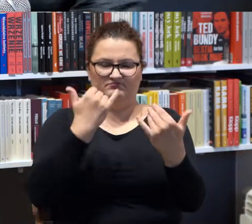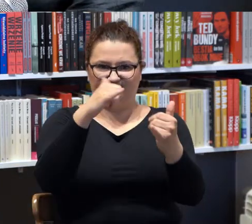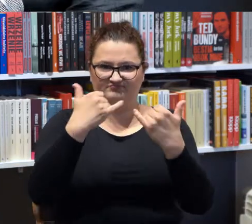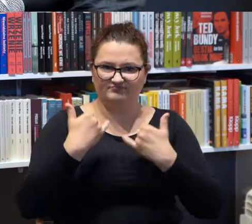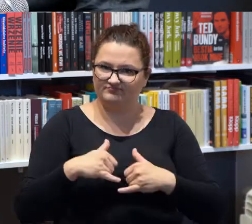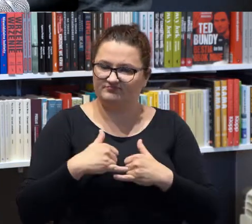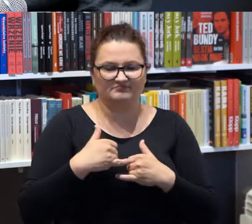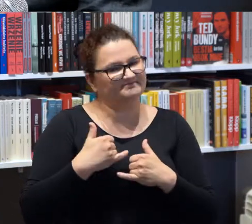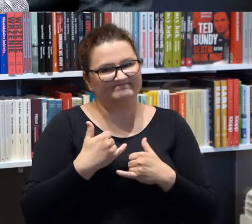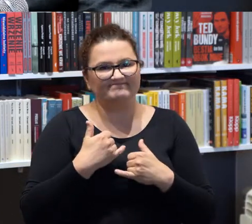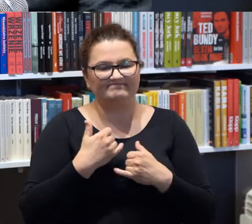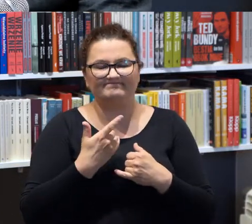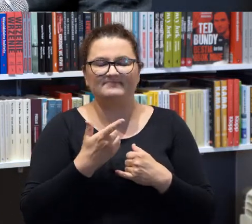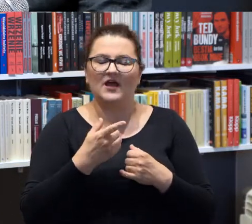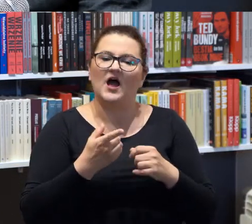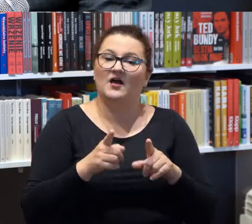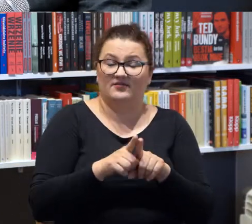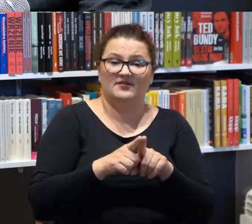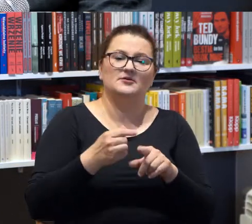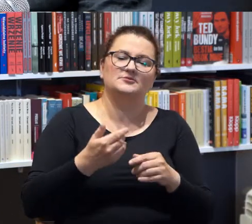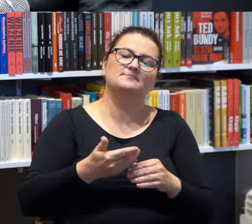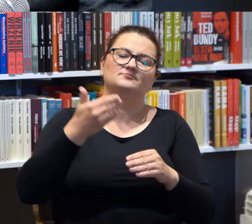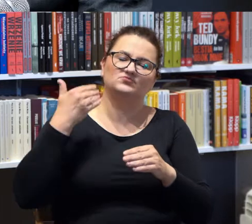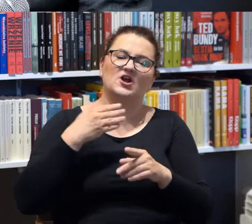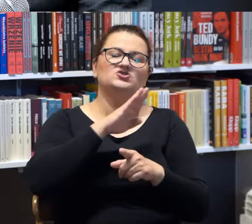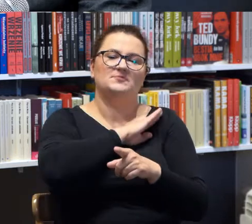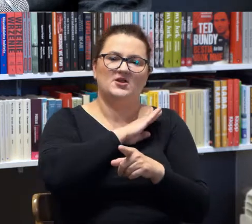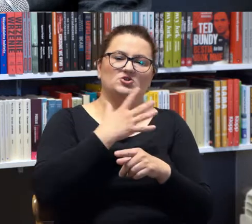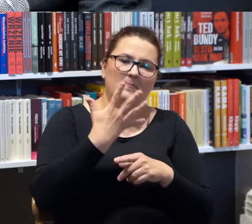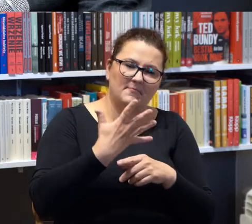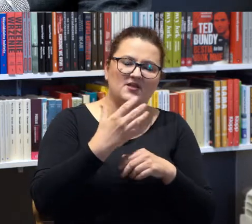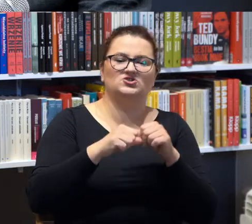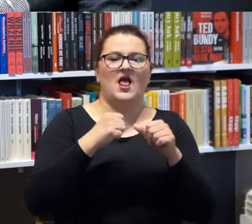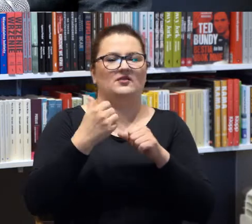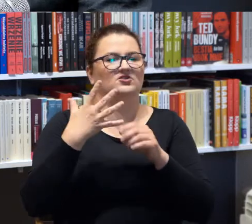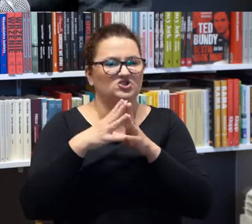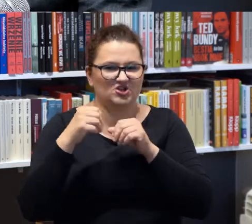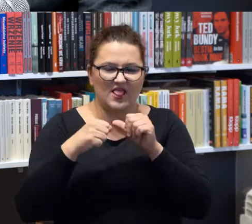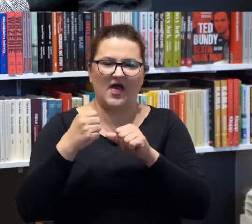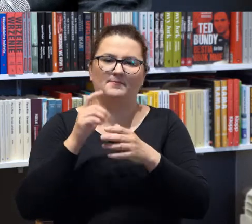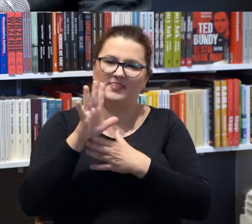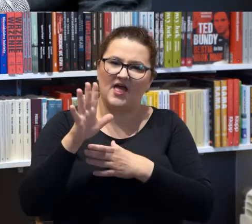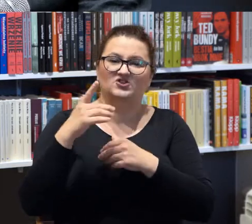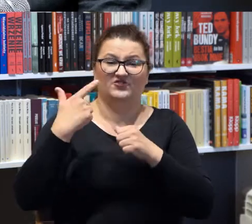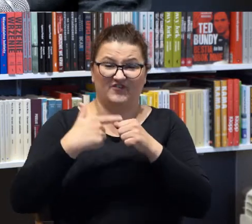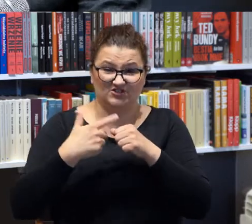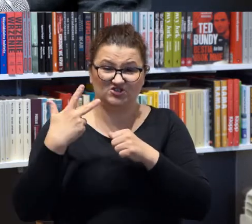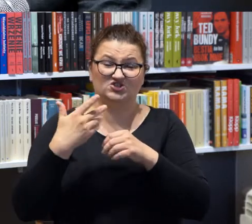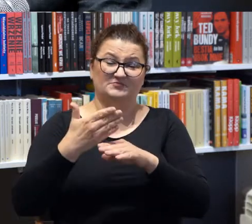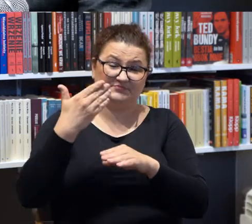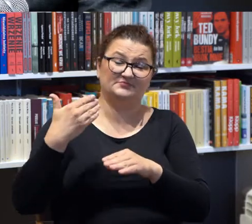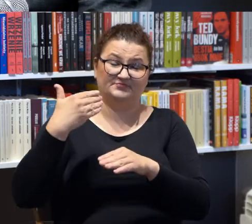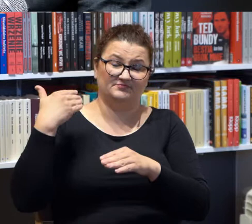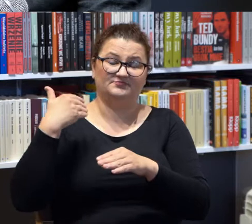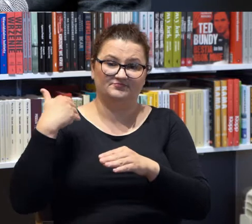chronologia cofania, to, że 5 lat przed śmiercią, 10 lat przed śmiercią, 15, 23 i tak dalej, ona niby porządkuje tę